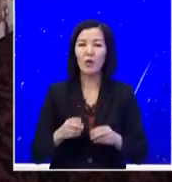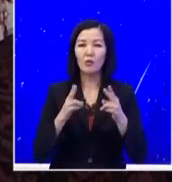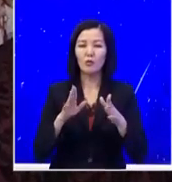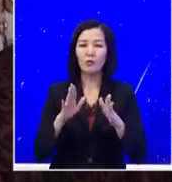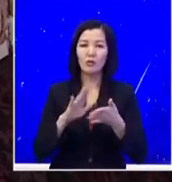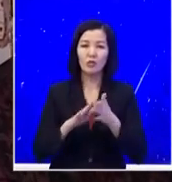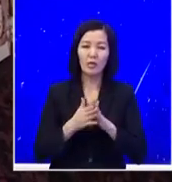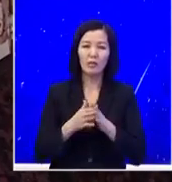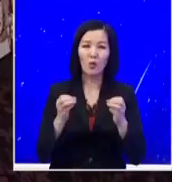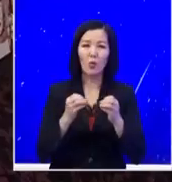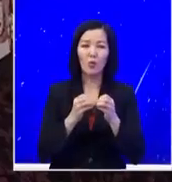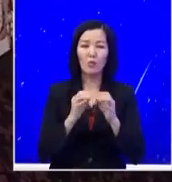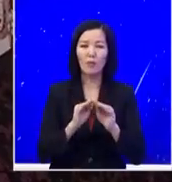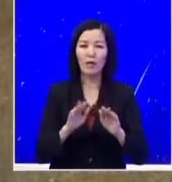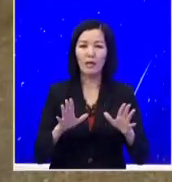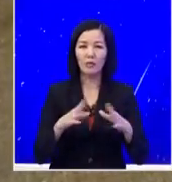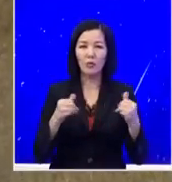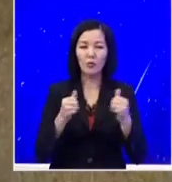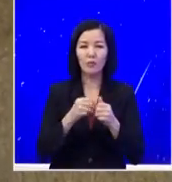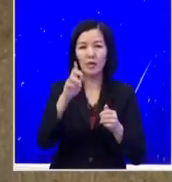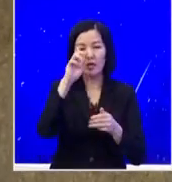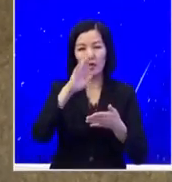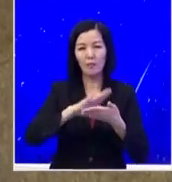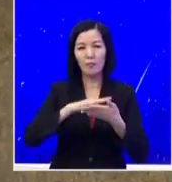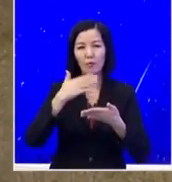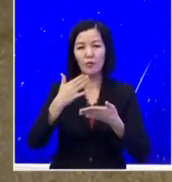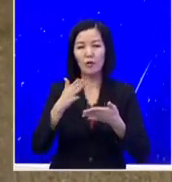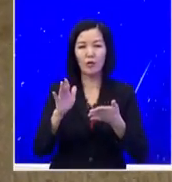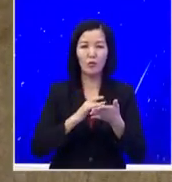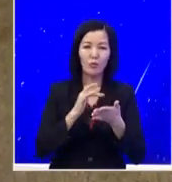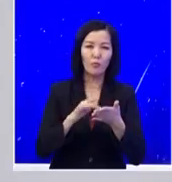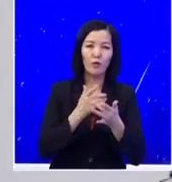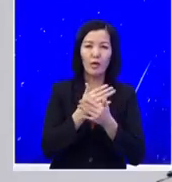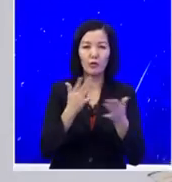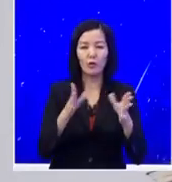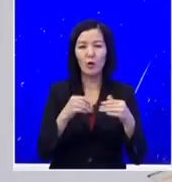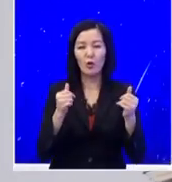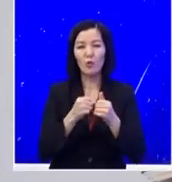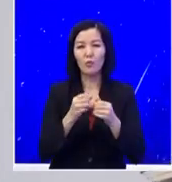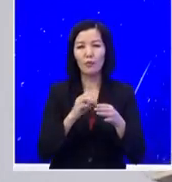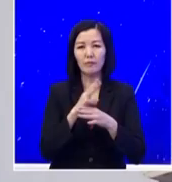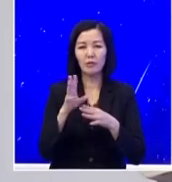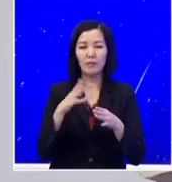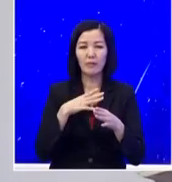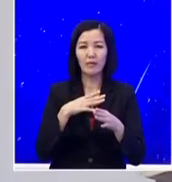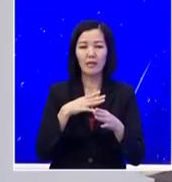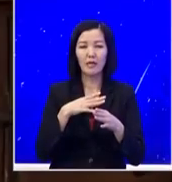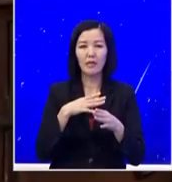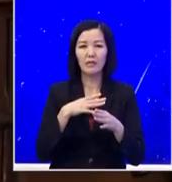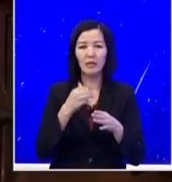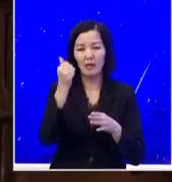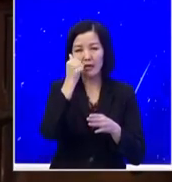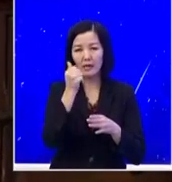езінде 10 балалы отбасы мемлекеттен компьютерлік құрылғылармен жабдықталған. Отанасы арнайы елген топқа алғысын